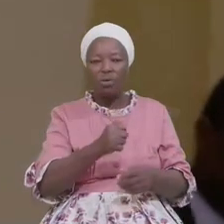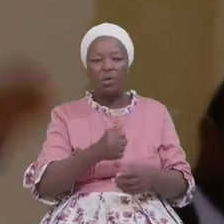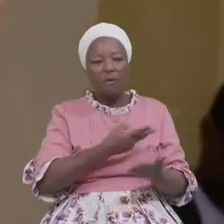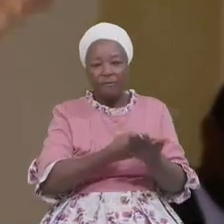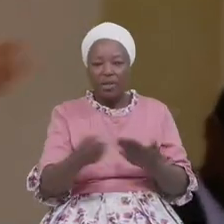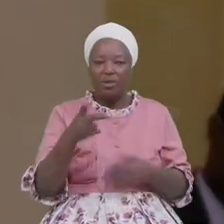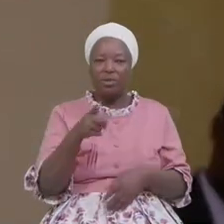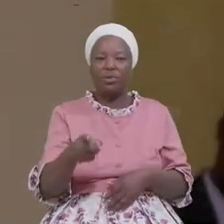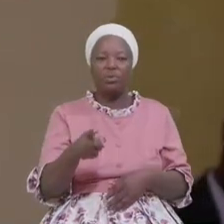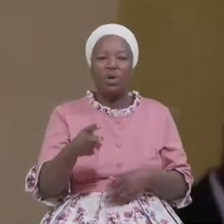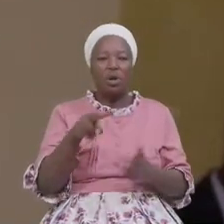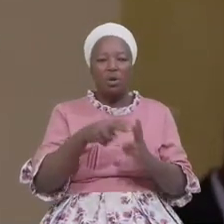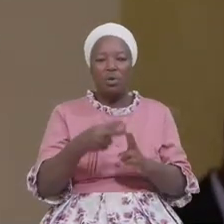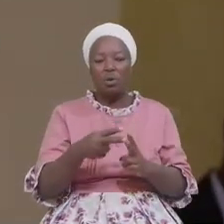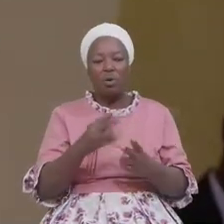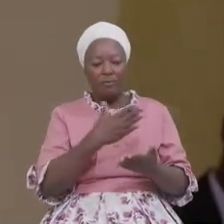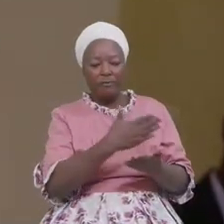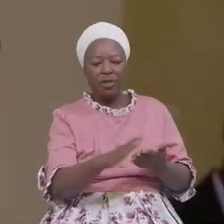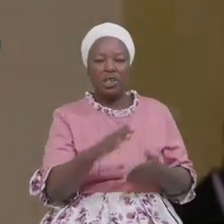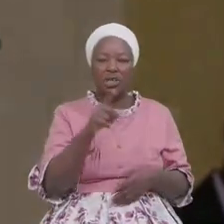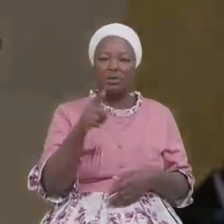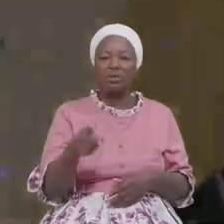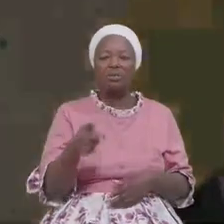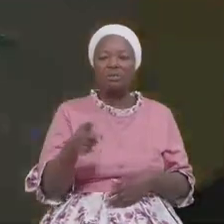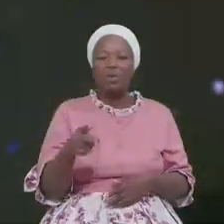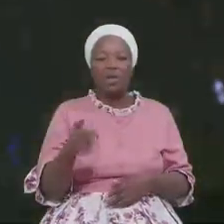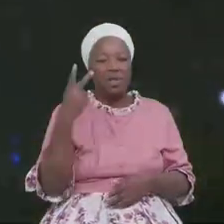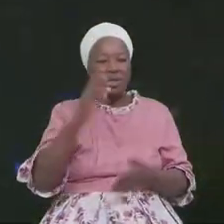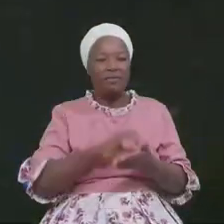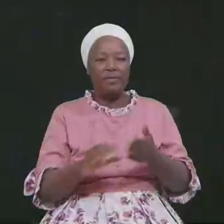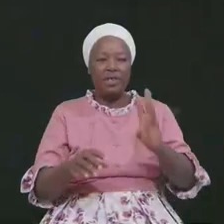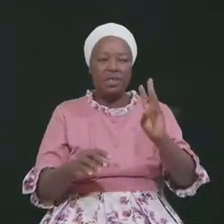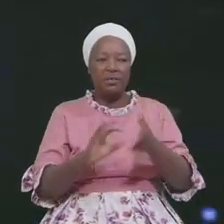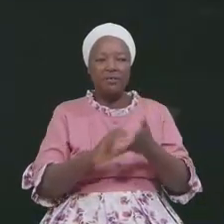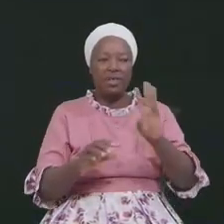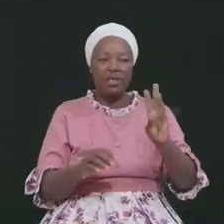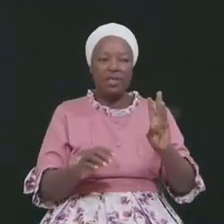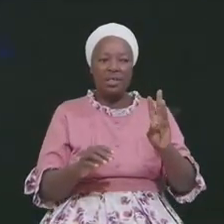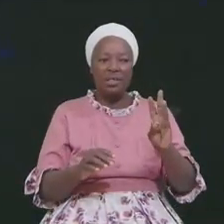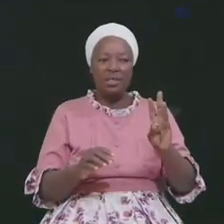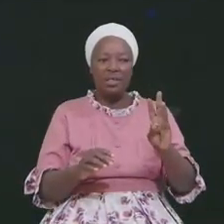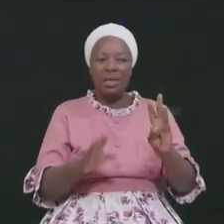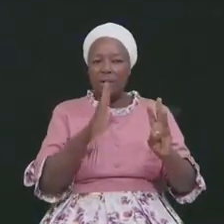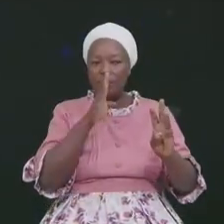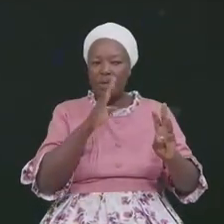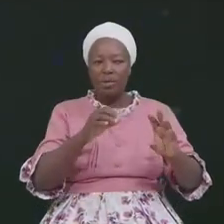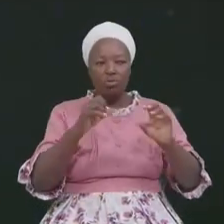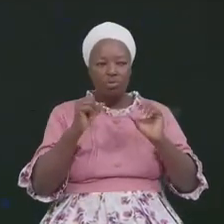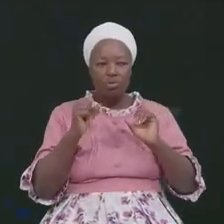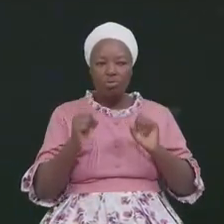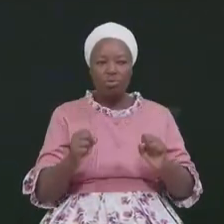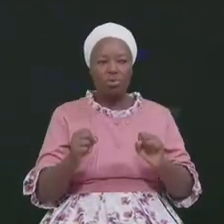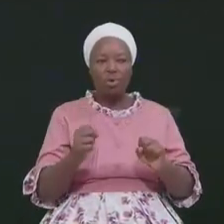ne t'abandonnerai point. Voilà le verset 6. Verset 6. Fortifie-toi et